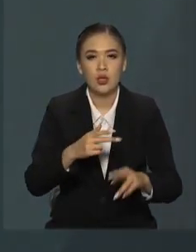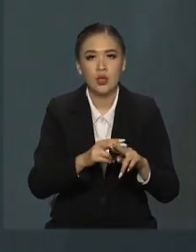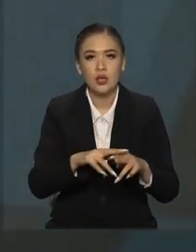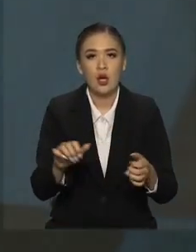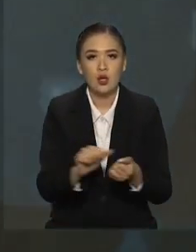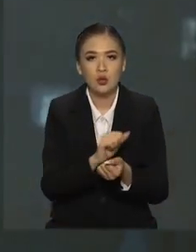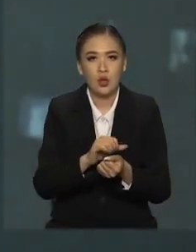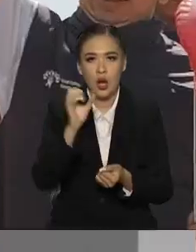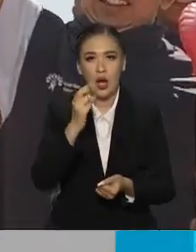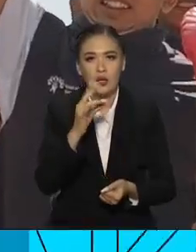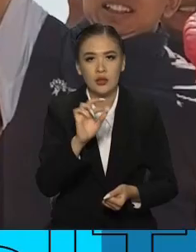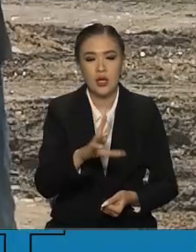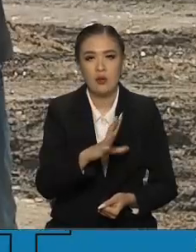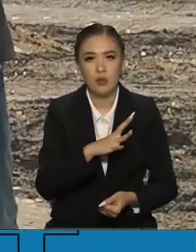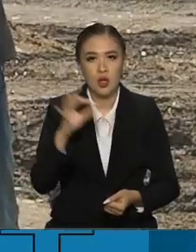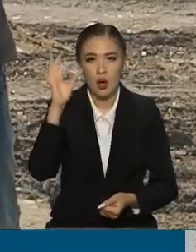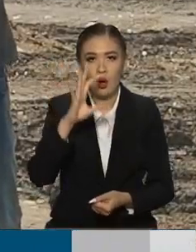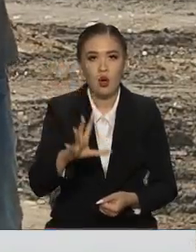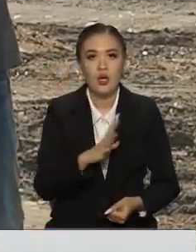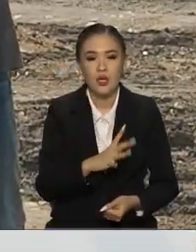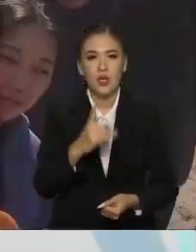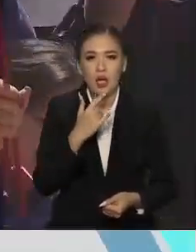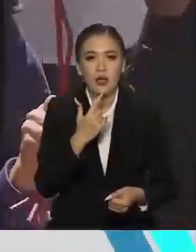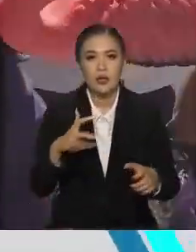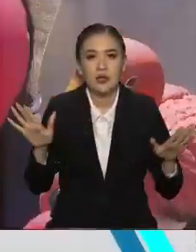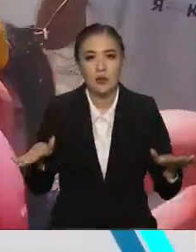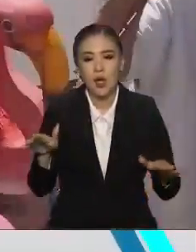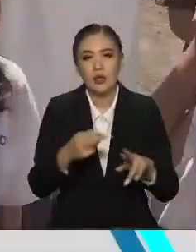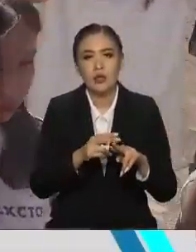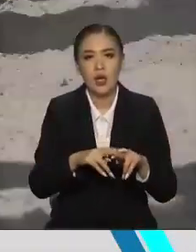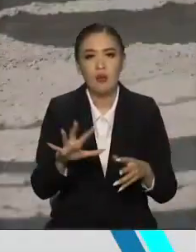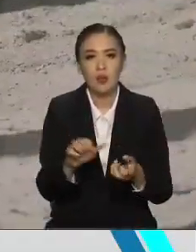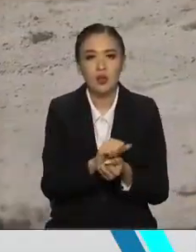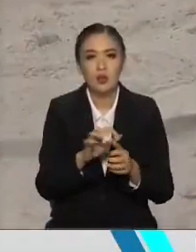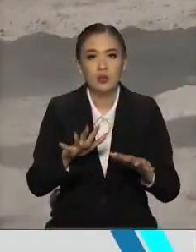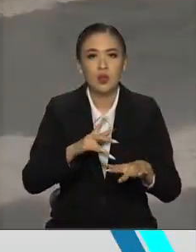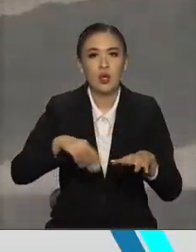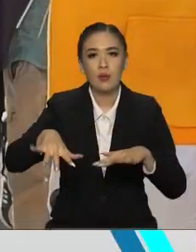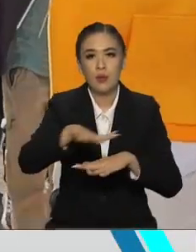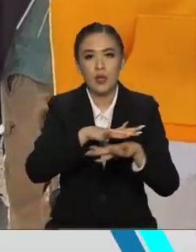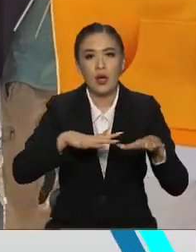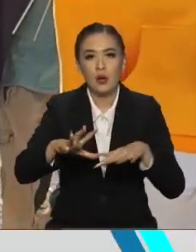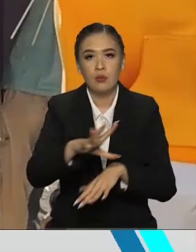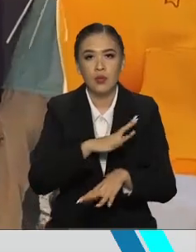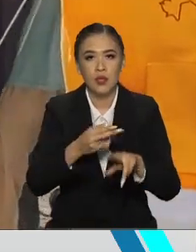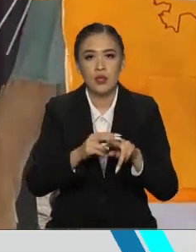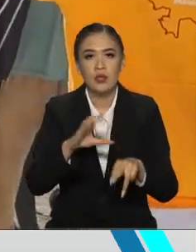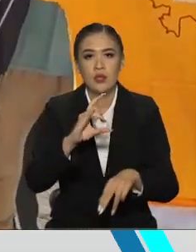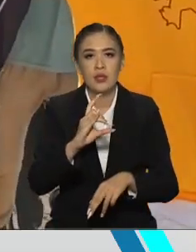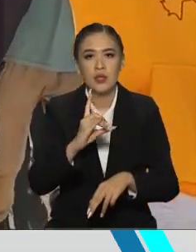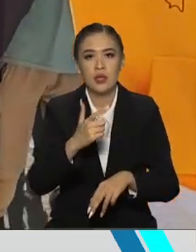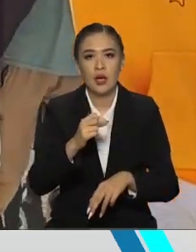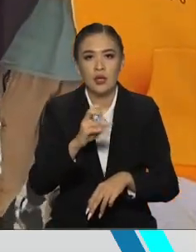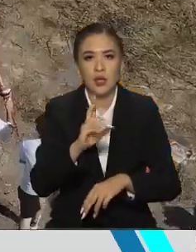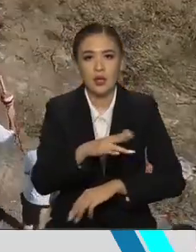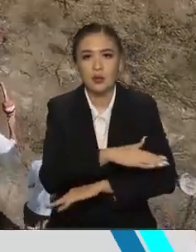акция өткізді. Жүздеген белсенді қызғылт құс мүсіншесімен талды көлдің құрғатылған түбінде жүгірді. Көлдің алдындағы сығанақ көшесінің